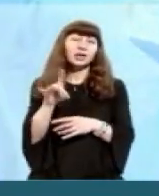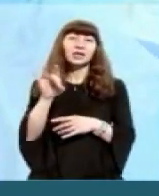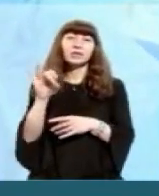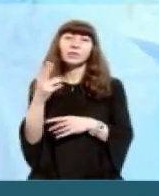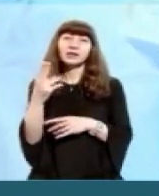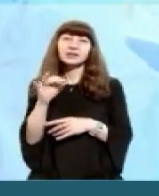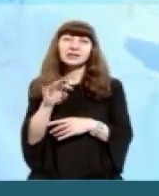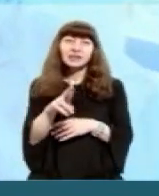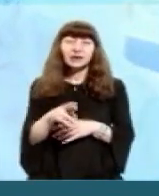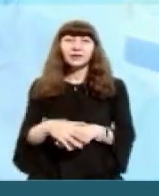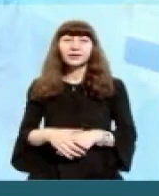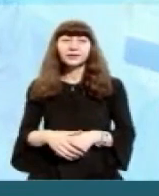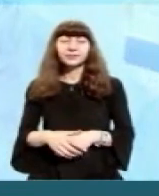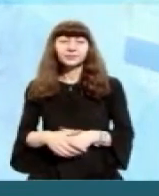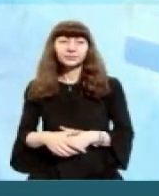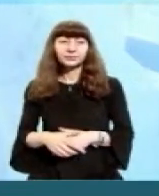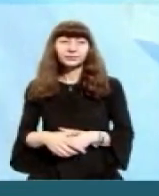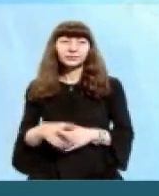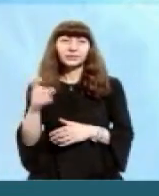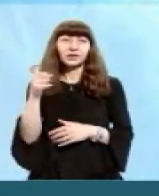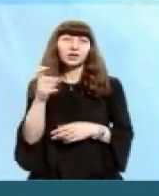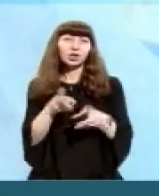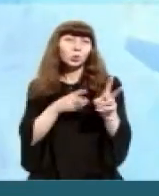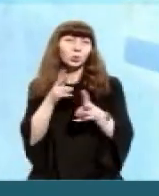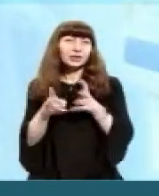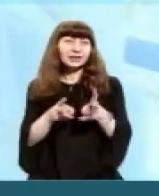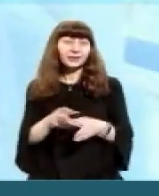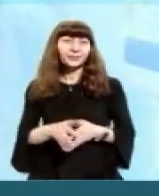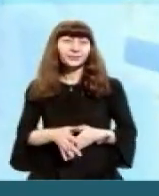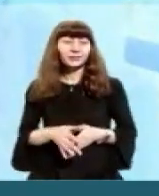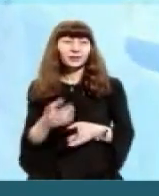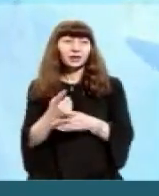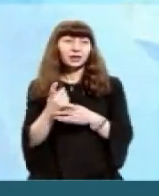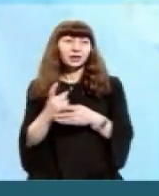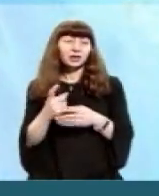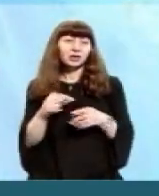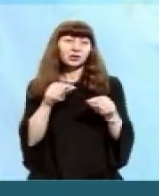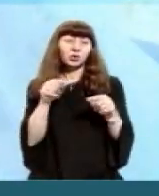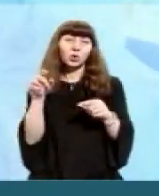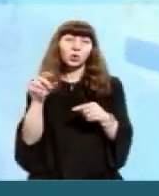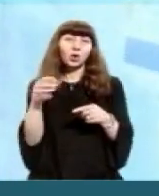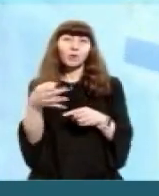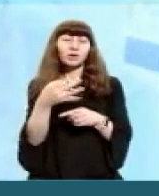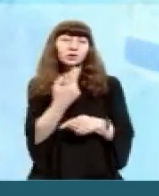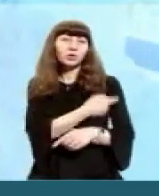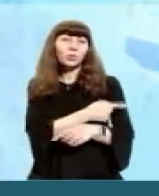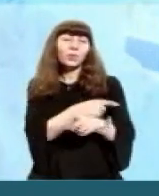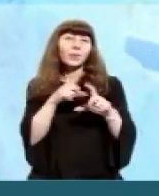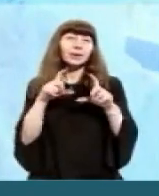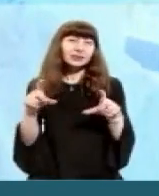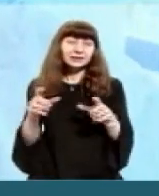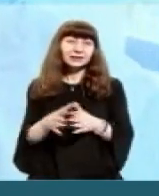реанимация, значит, хирургия. Данный корпус областной больницы на сегодняшний